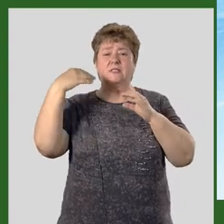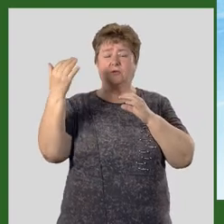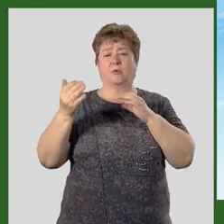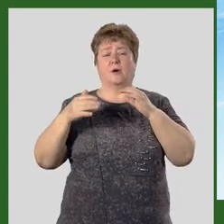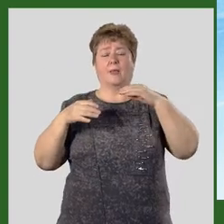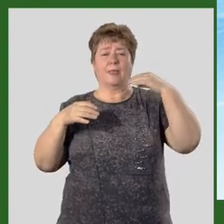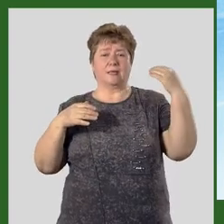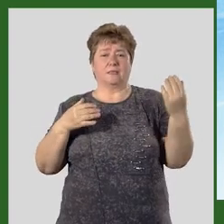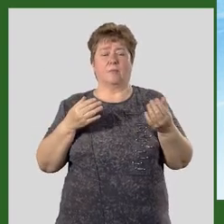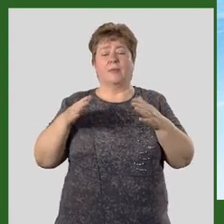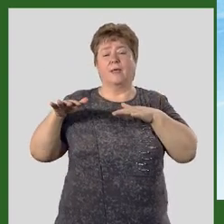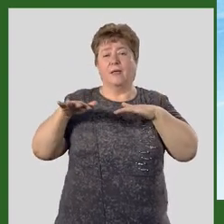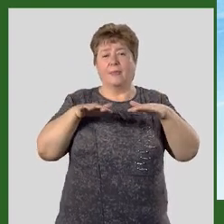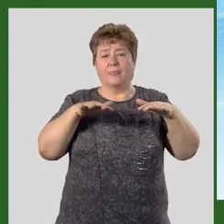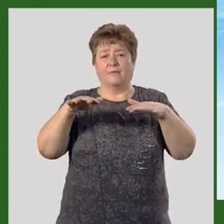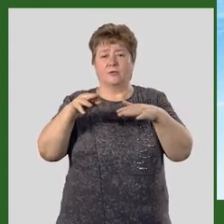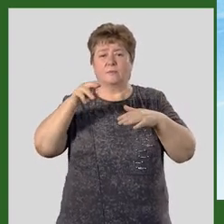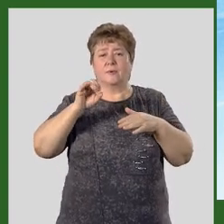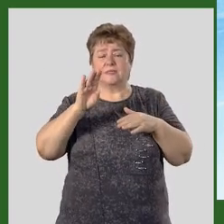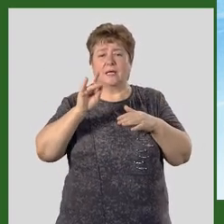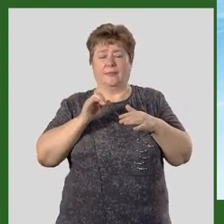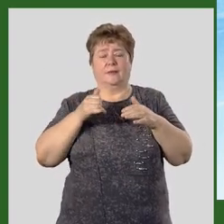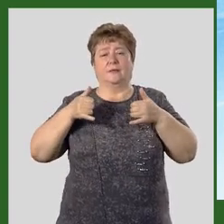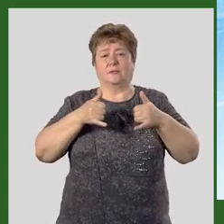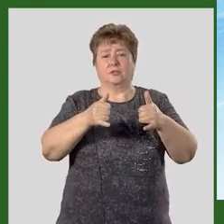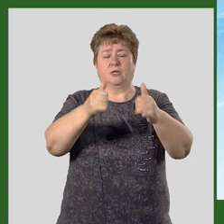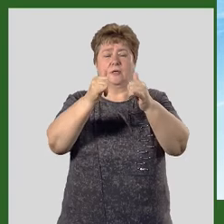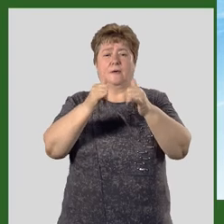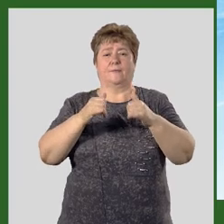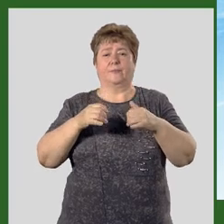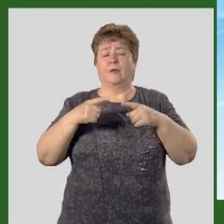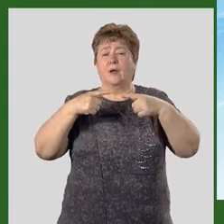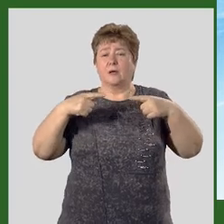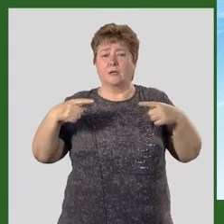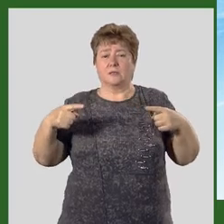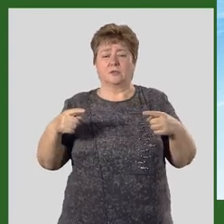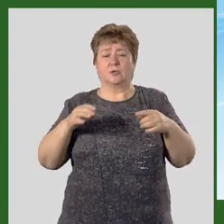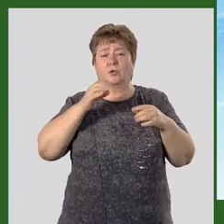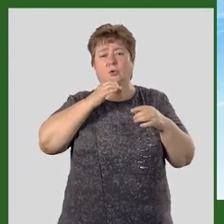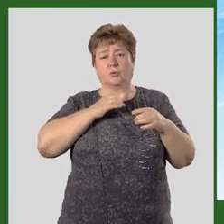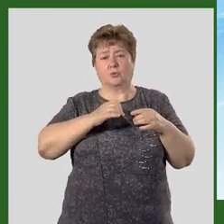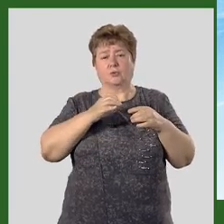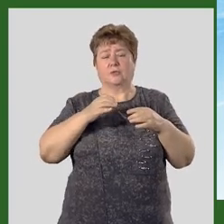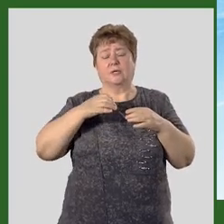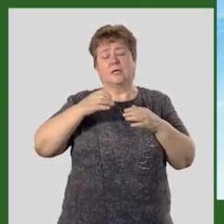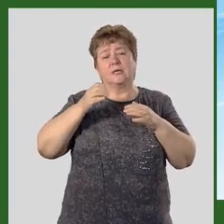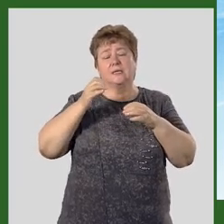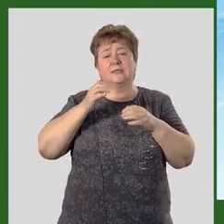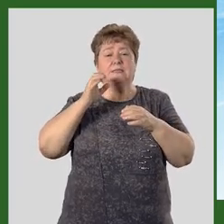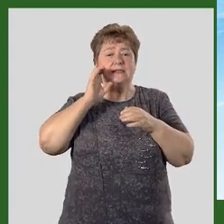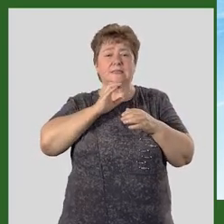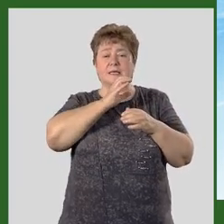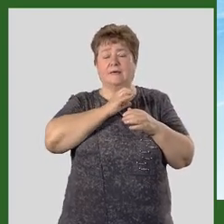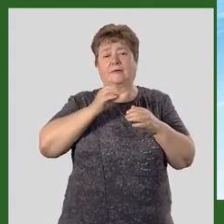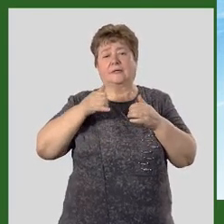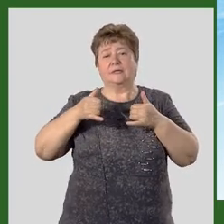запад движутся пассатные течения. Различают южные и северные